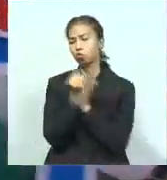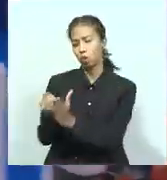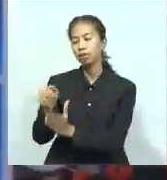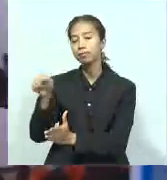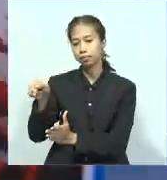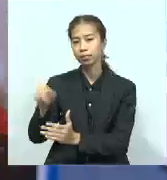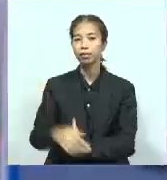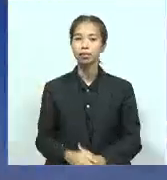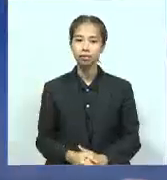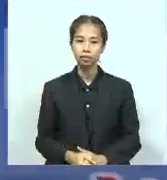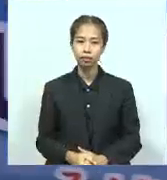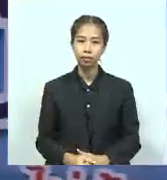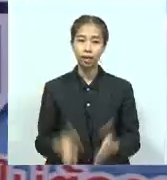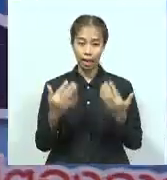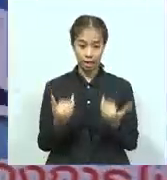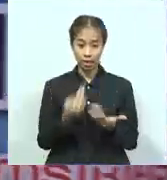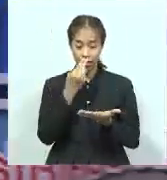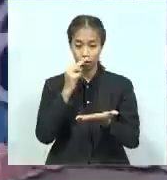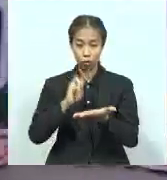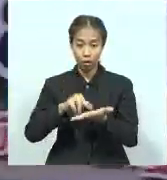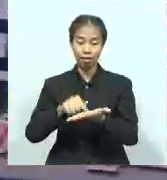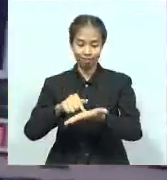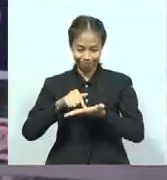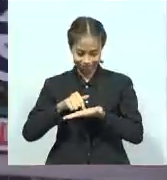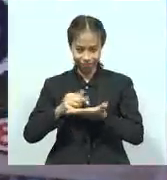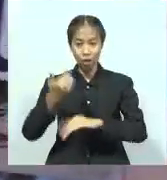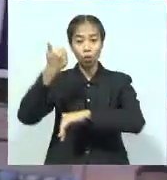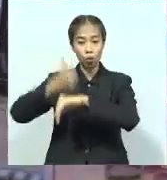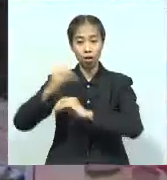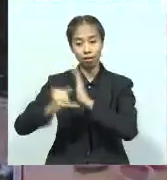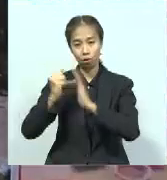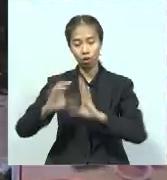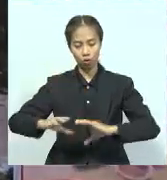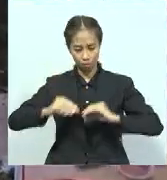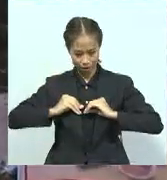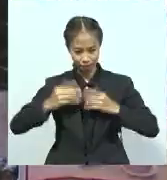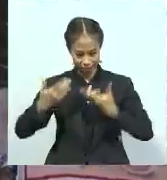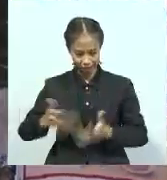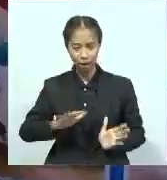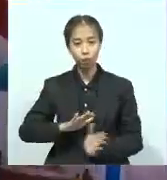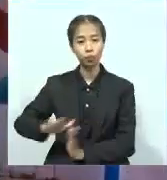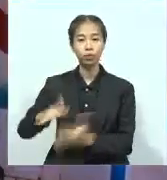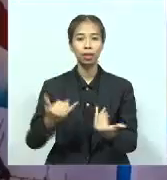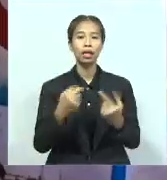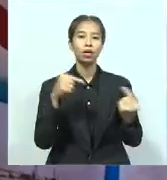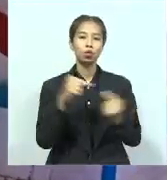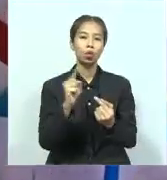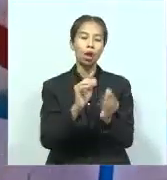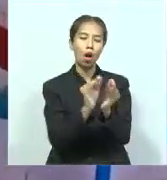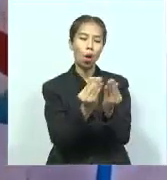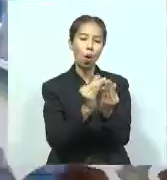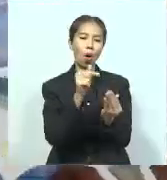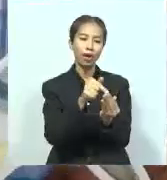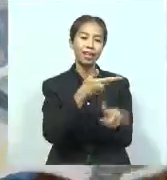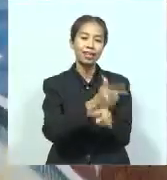ะนี้ทางจังหวัดได้รับหนังสือไว้เรียบร้อยแล้วนะคะพร้อมชี้แจงการยกเลิกสัมปทานแปลงหอยประมงจังหวัดได้เสนอยกเลิกไป